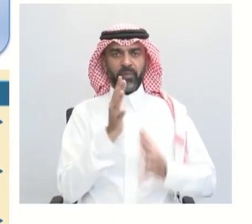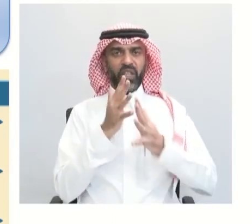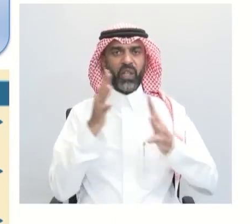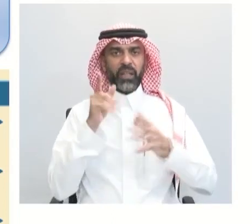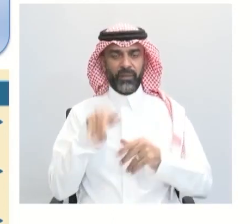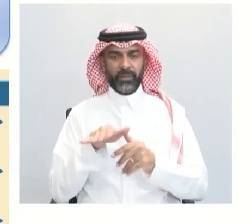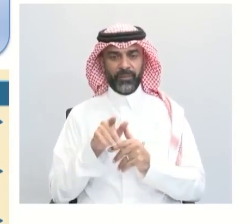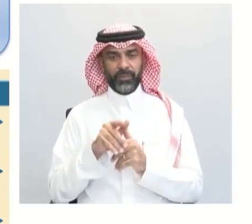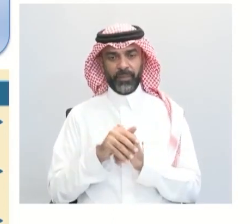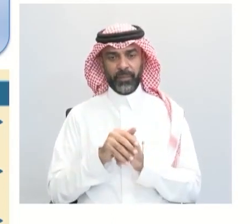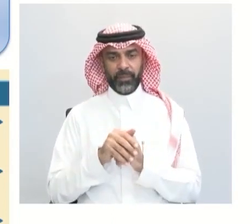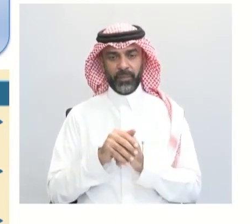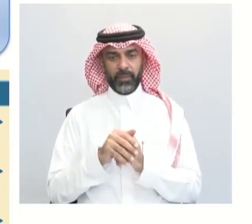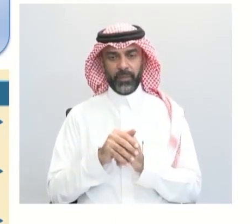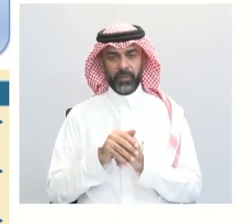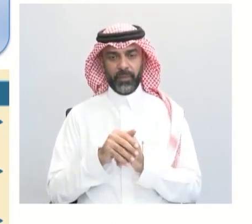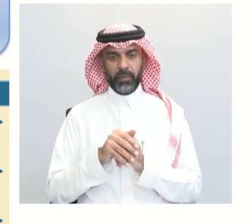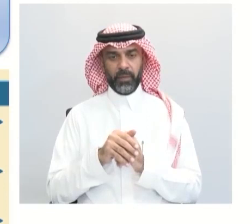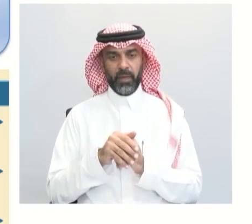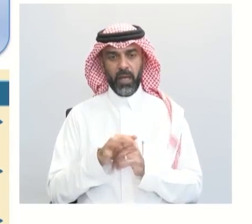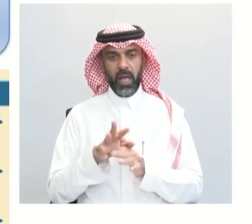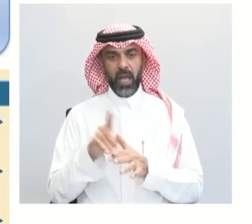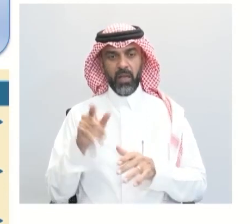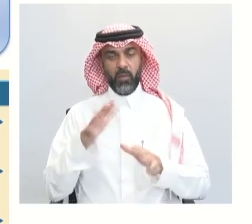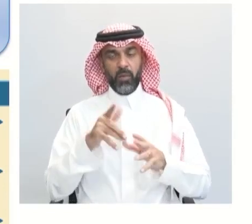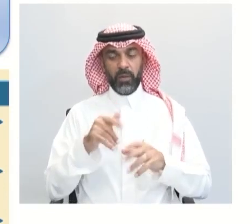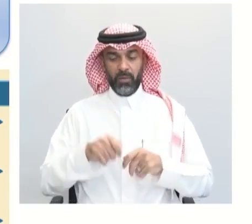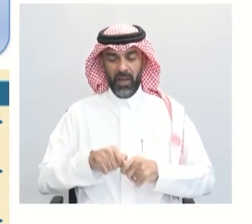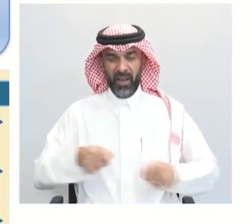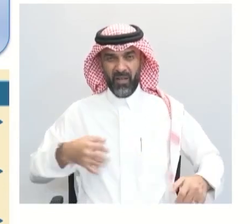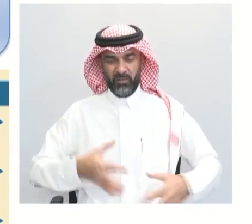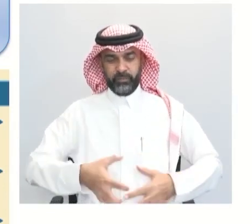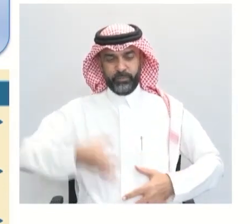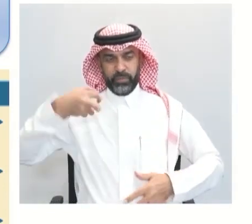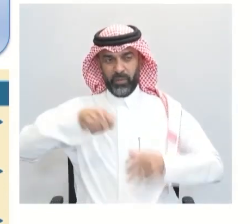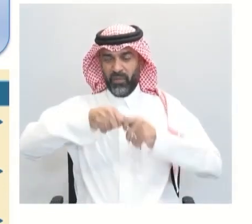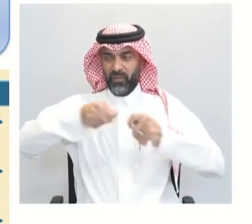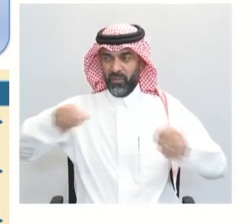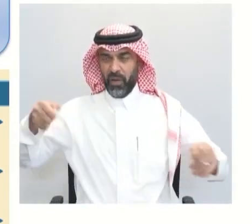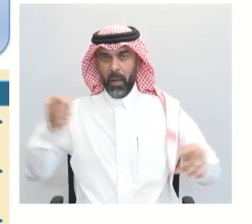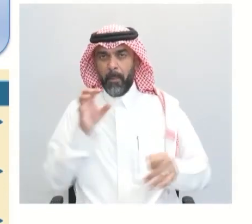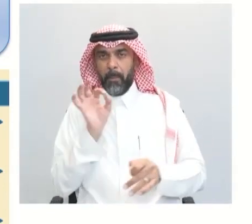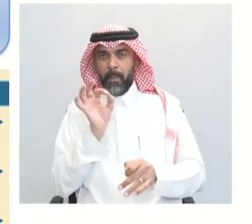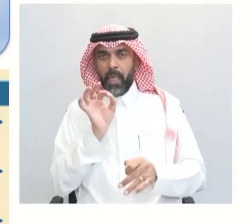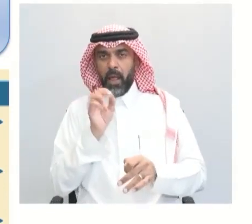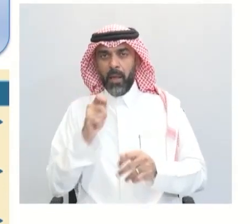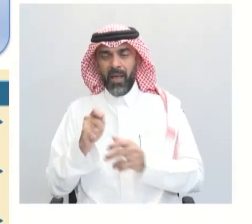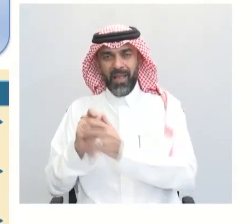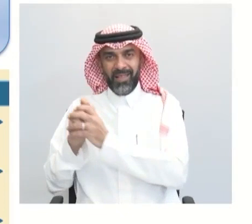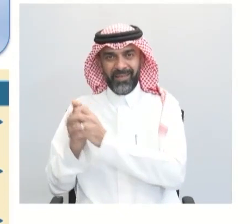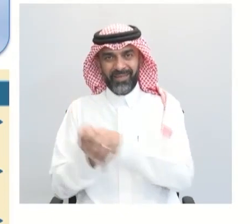الامعاء قد تغطي ملعب تنس ايضا اظهر لنا فارك كبير ما بين طول الامعاء الدقيقه والامعاء